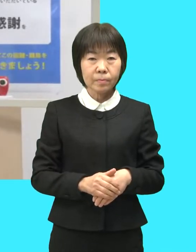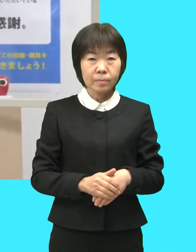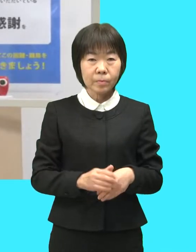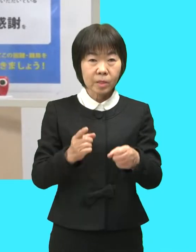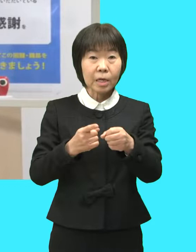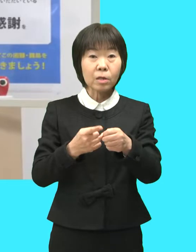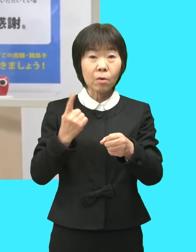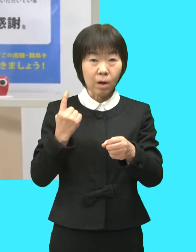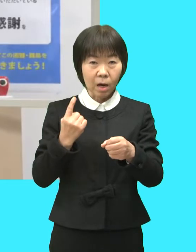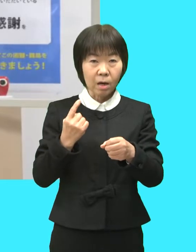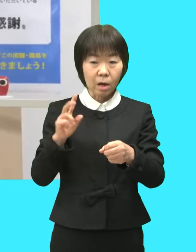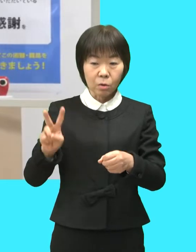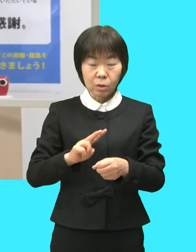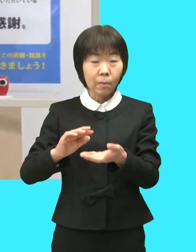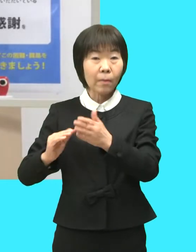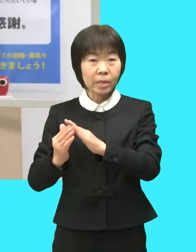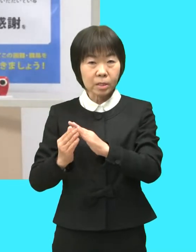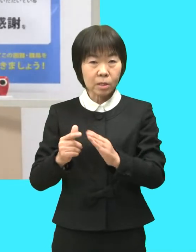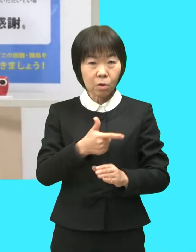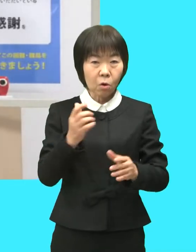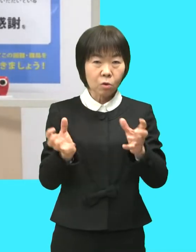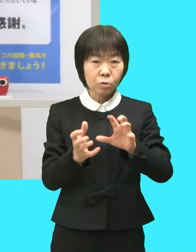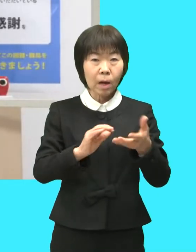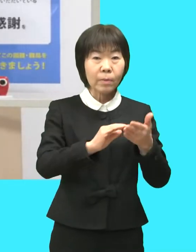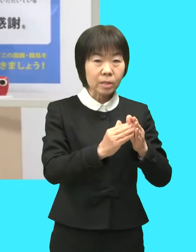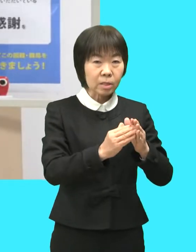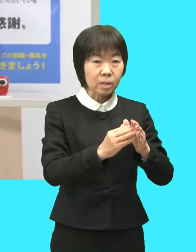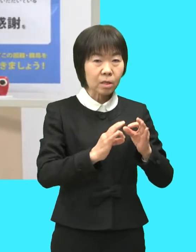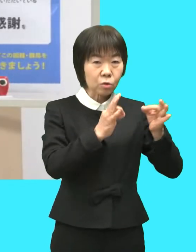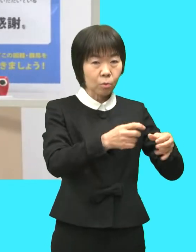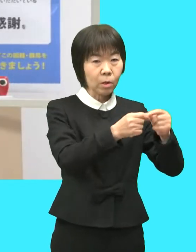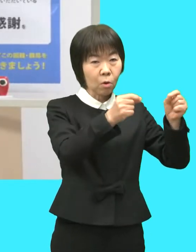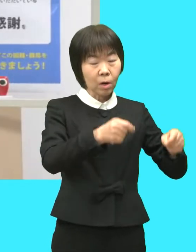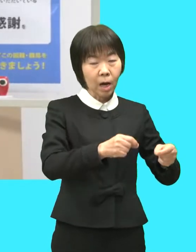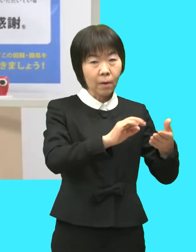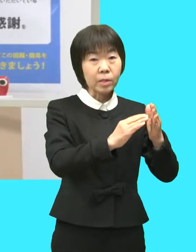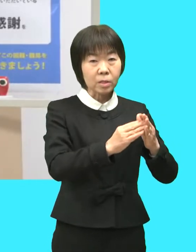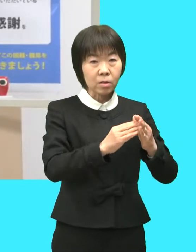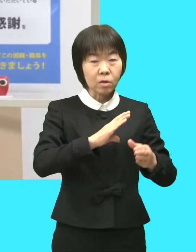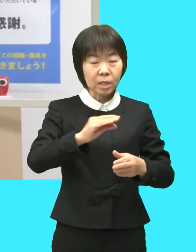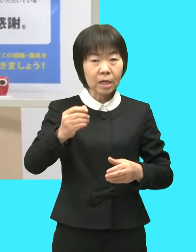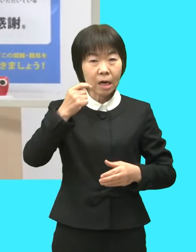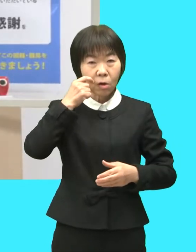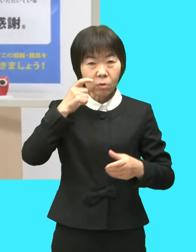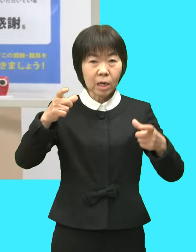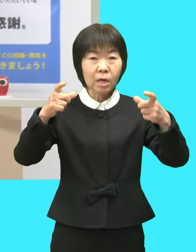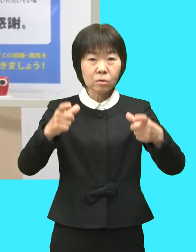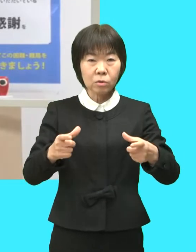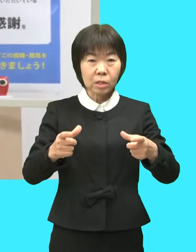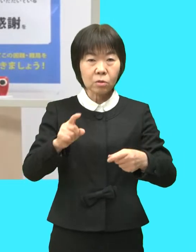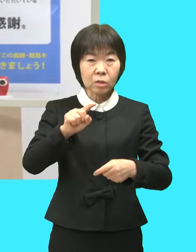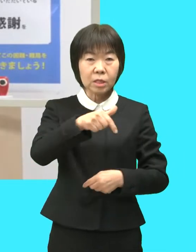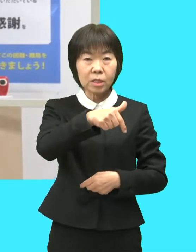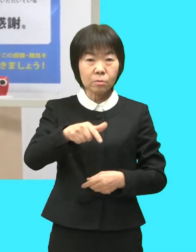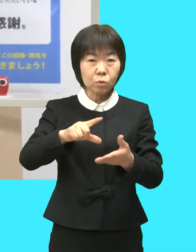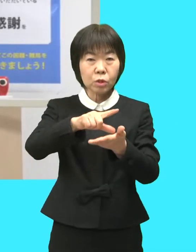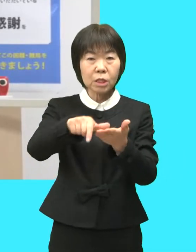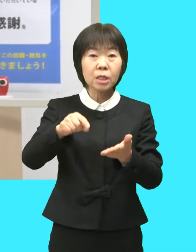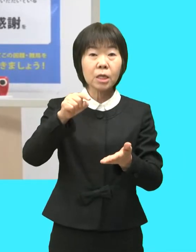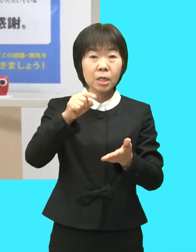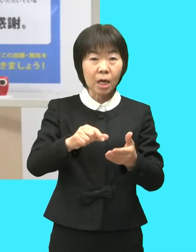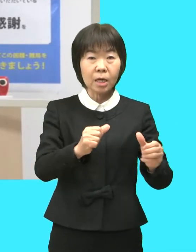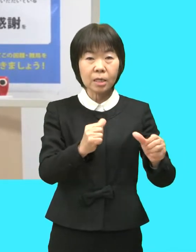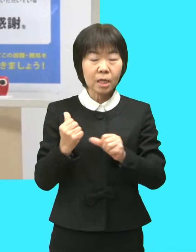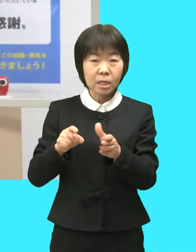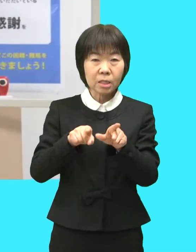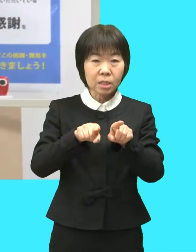昨年は双葉町、大熊町、富岡町の帰還困難区域の一部地域で避